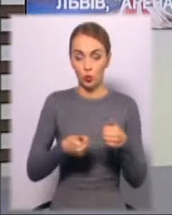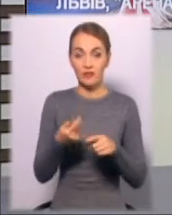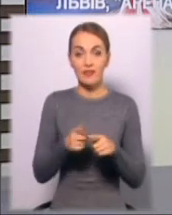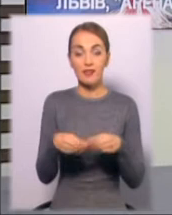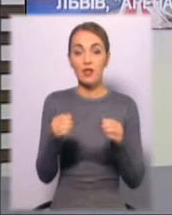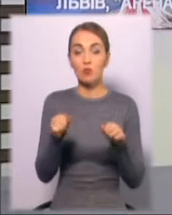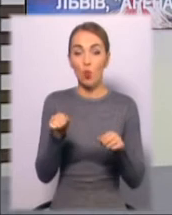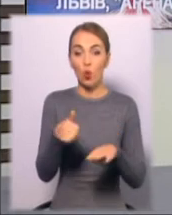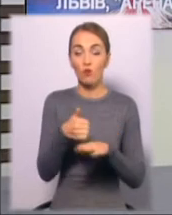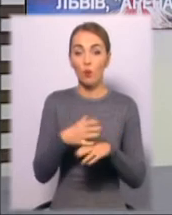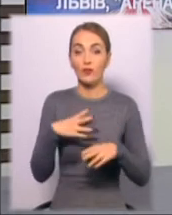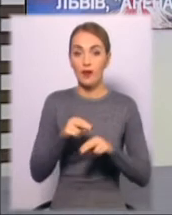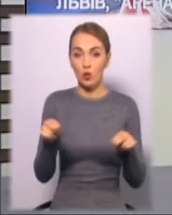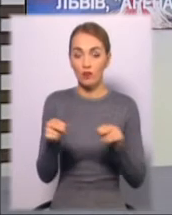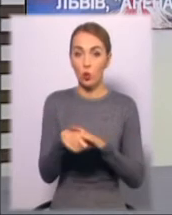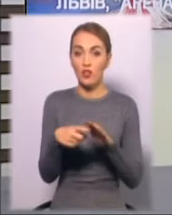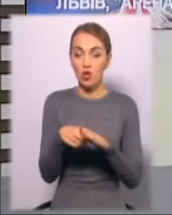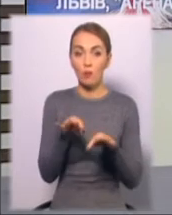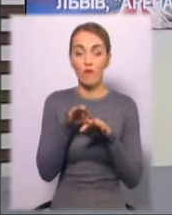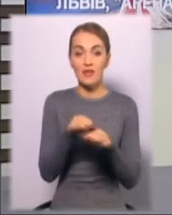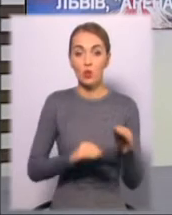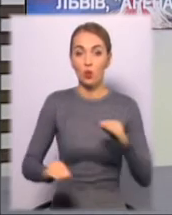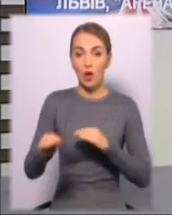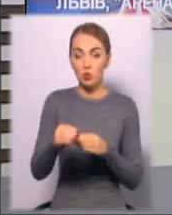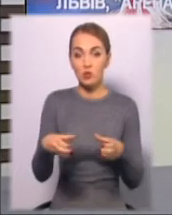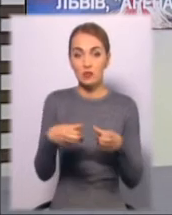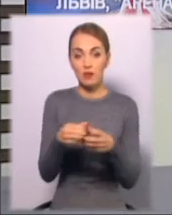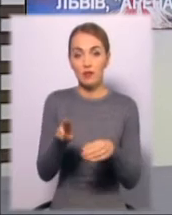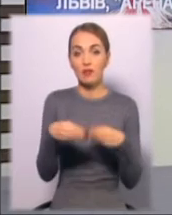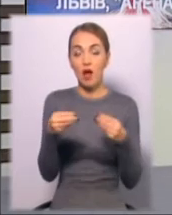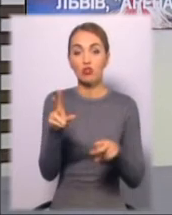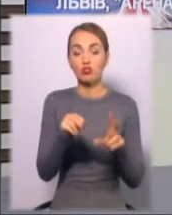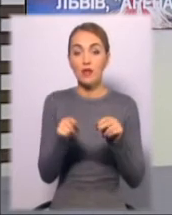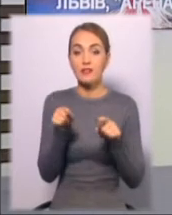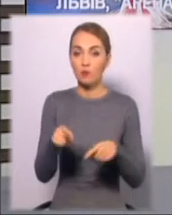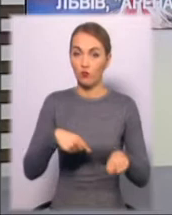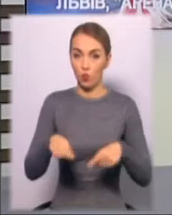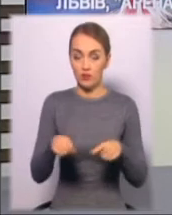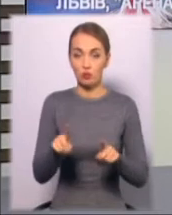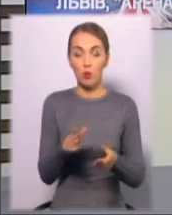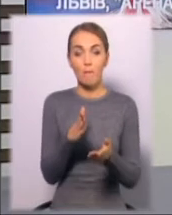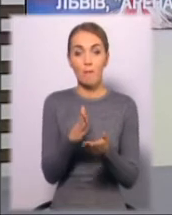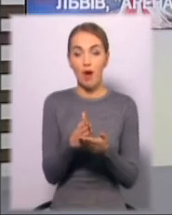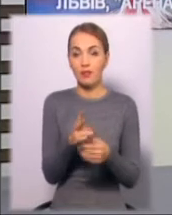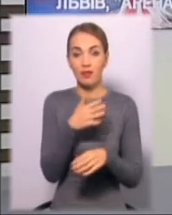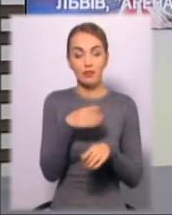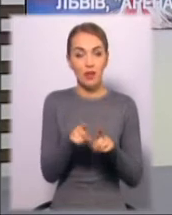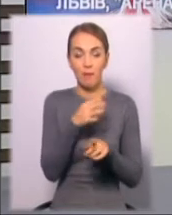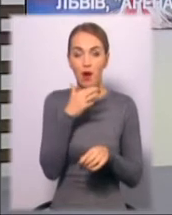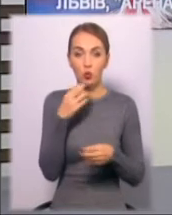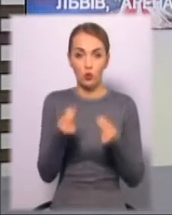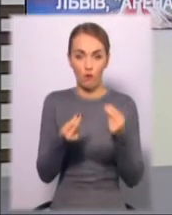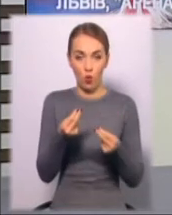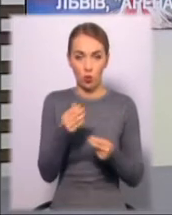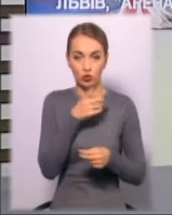дає змогу головному тренерові донеччан провести ротацію у складі та дати шанс тим футболістам, що мали не так багато ігрового часу в